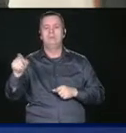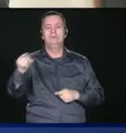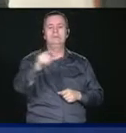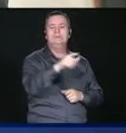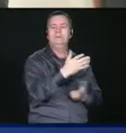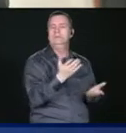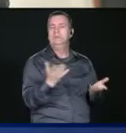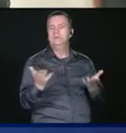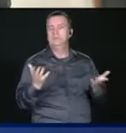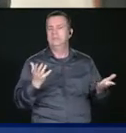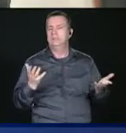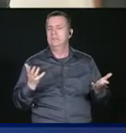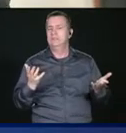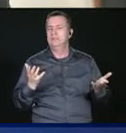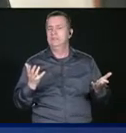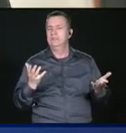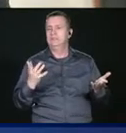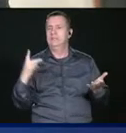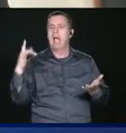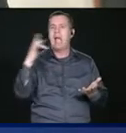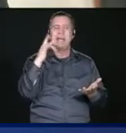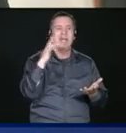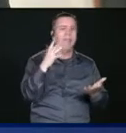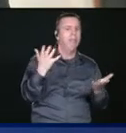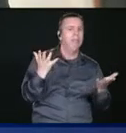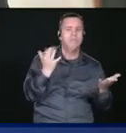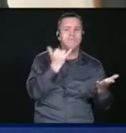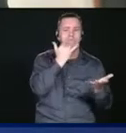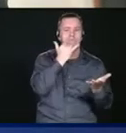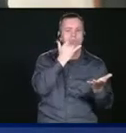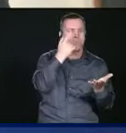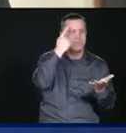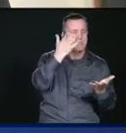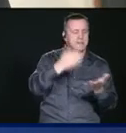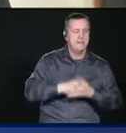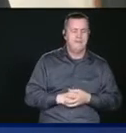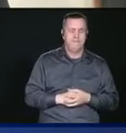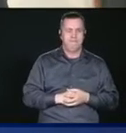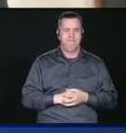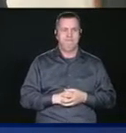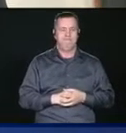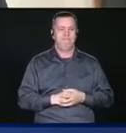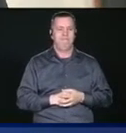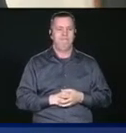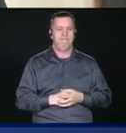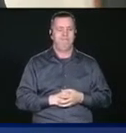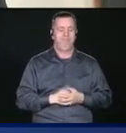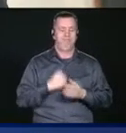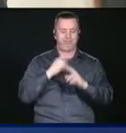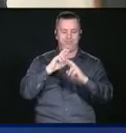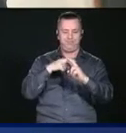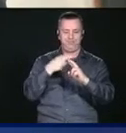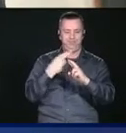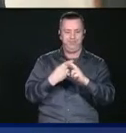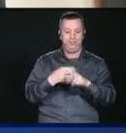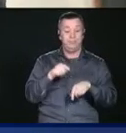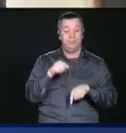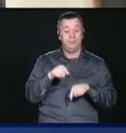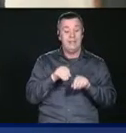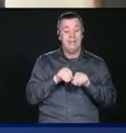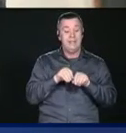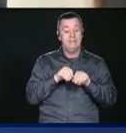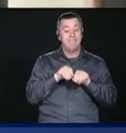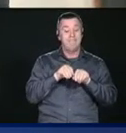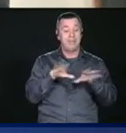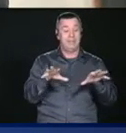ces programmes? Est-ce que ça se peut que certaines entreprises ne puissent pas survivre? C'est une pandémie qui a frappé vraiment très fort dans tous les